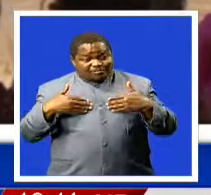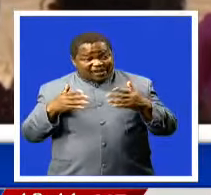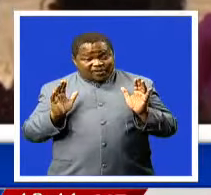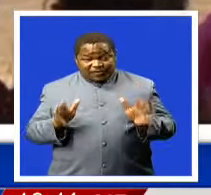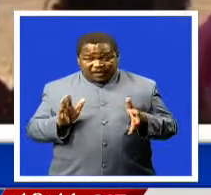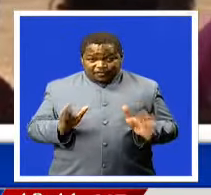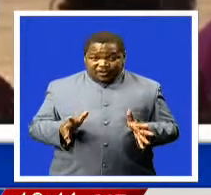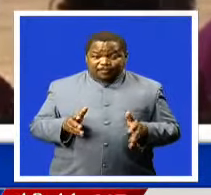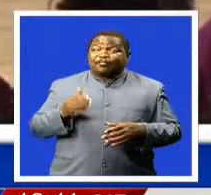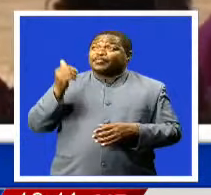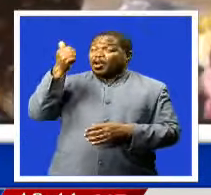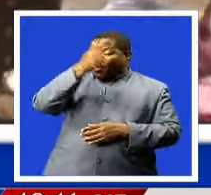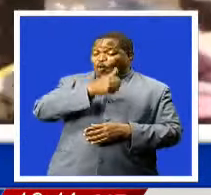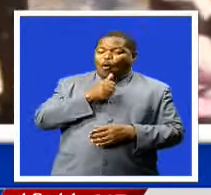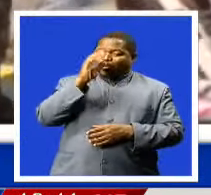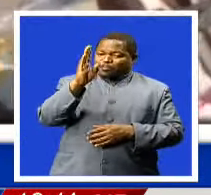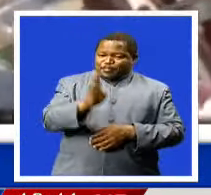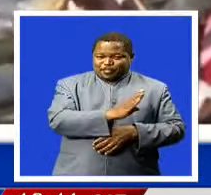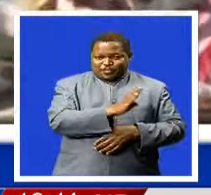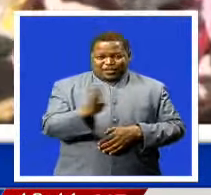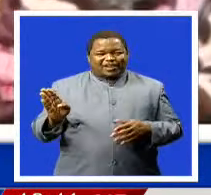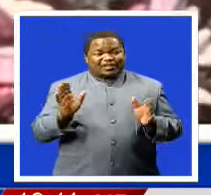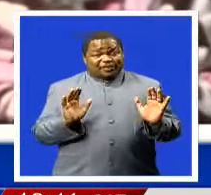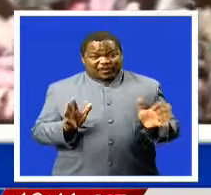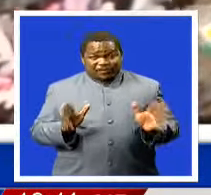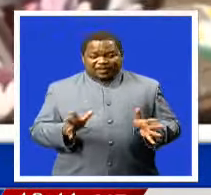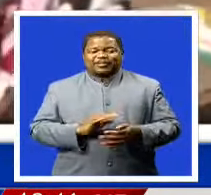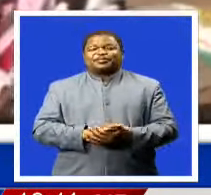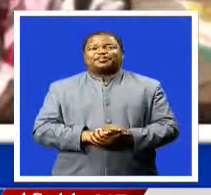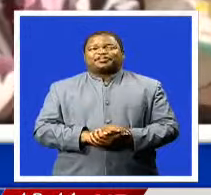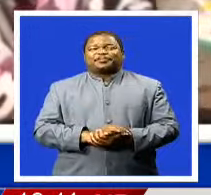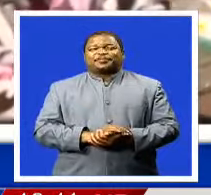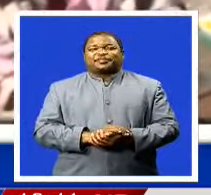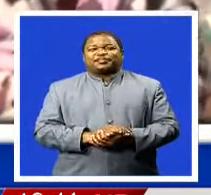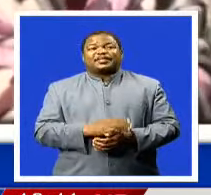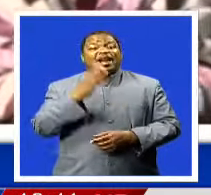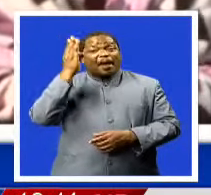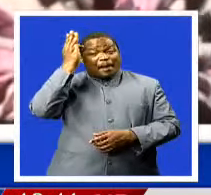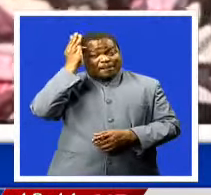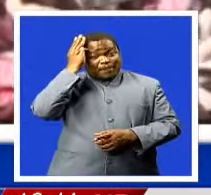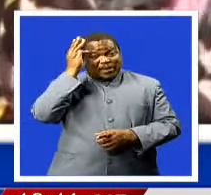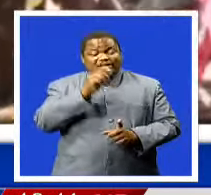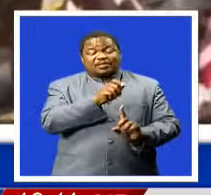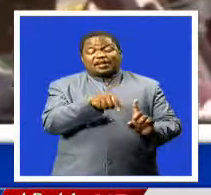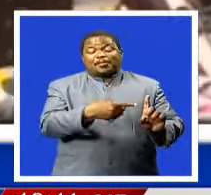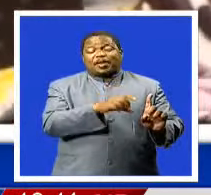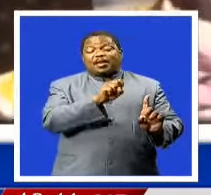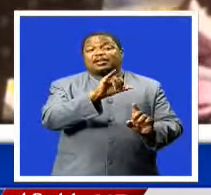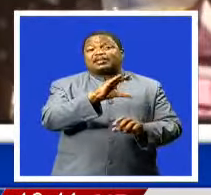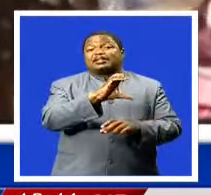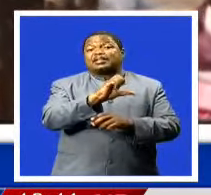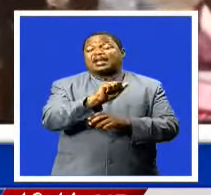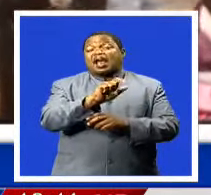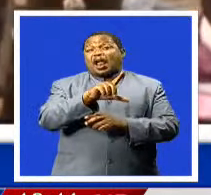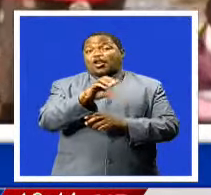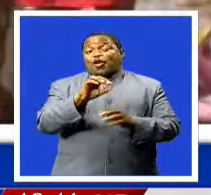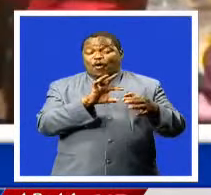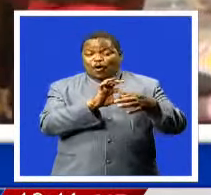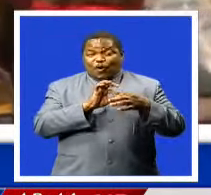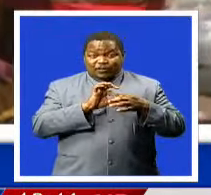sithole tibusiso nkhosi iPrince Icalo Foundation seyivakashele inkundla nemiphakathi